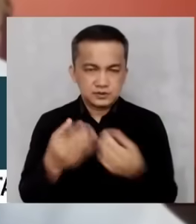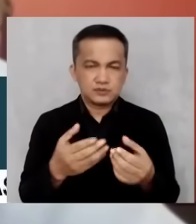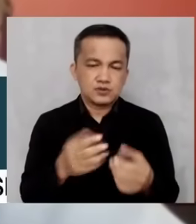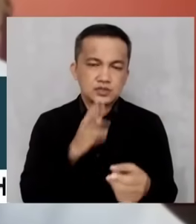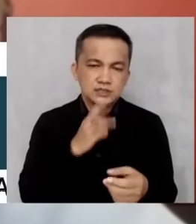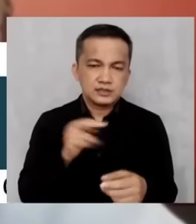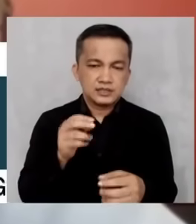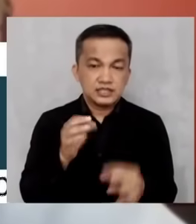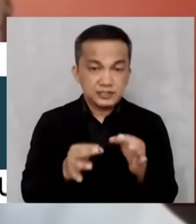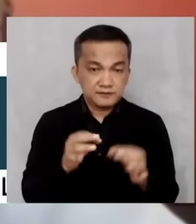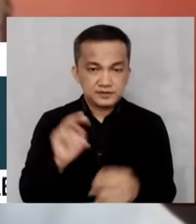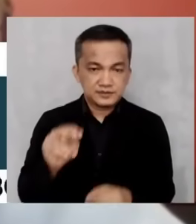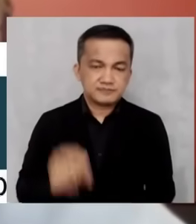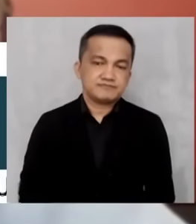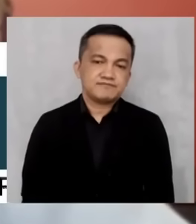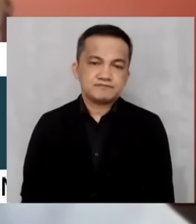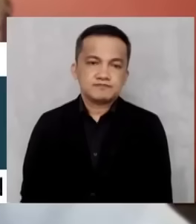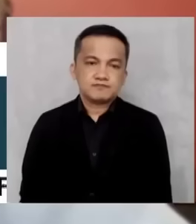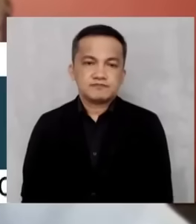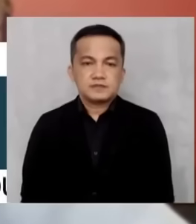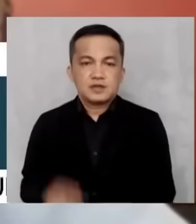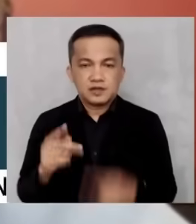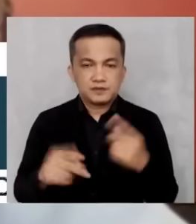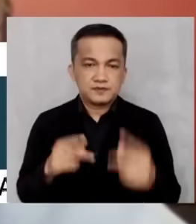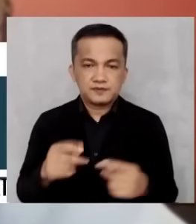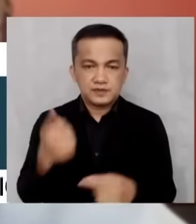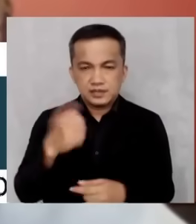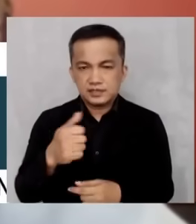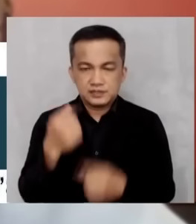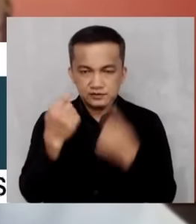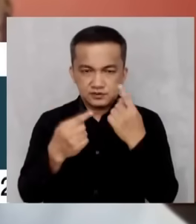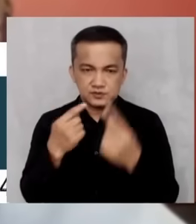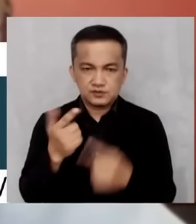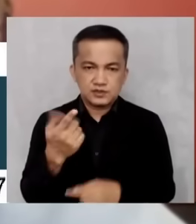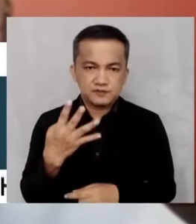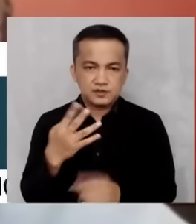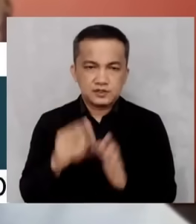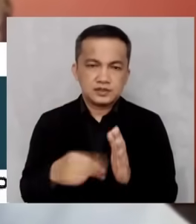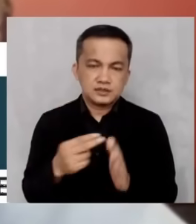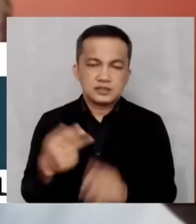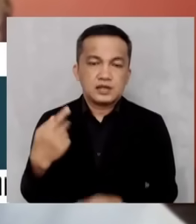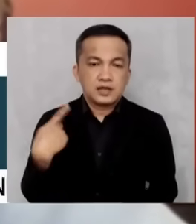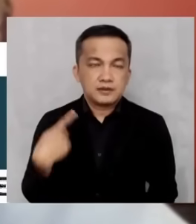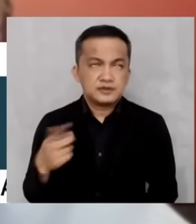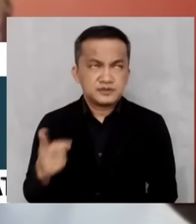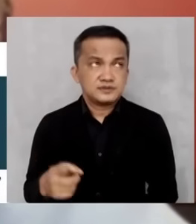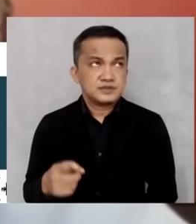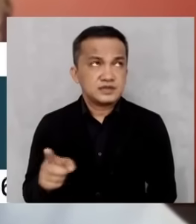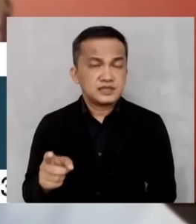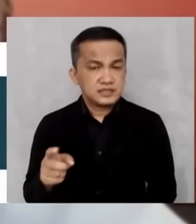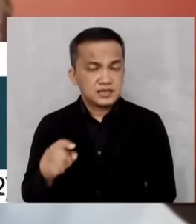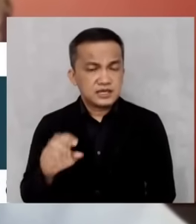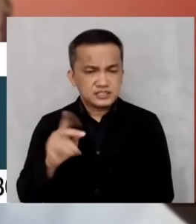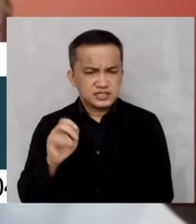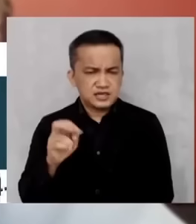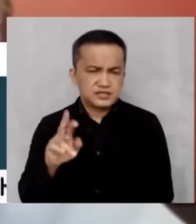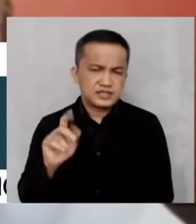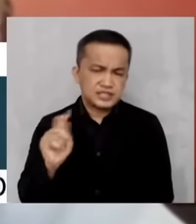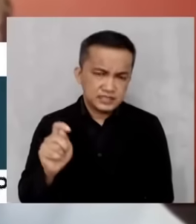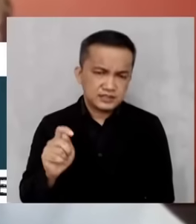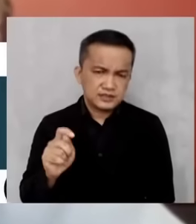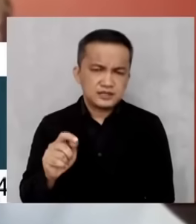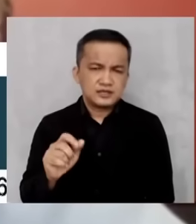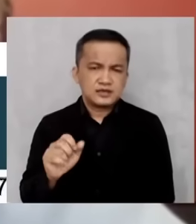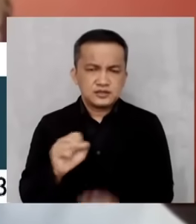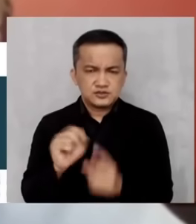naman, any concern po nila, 24 hours nandyan po yung ating text JRT, nandyan yung social media